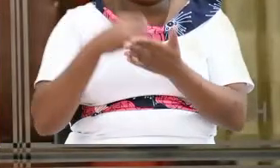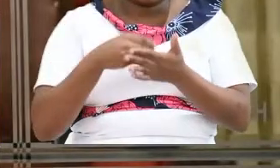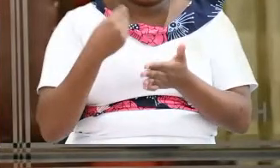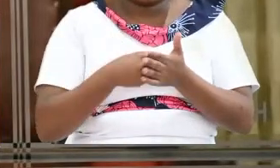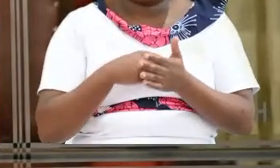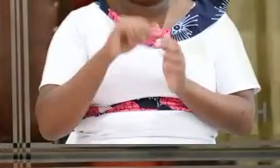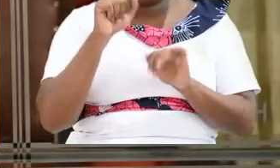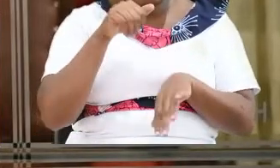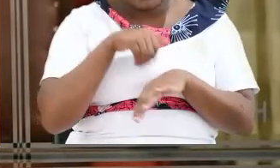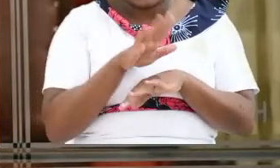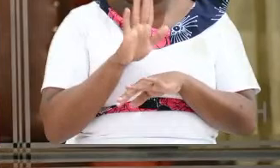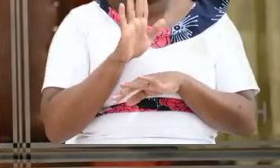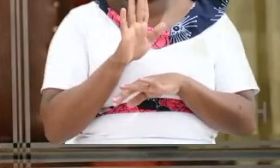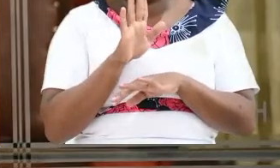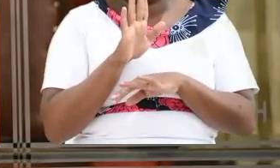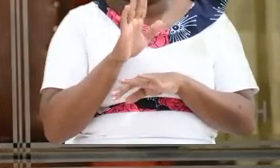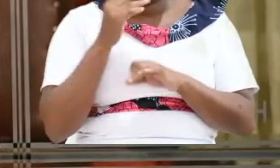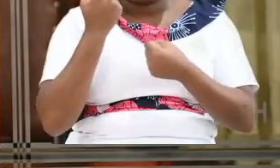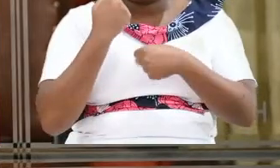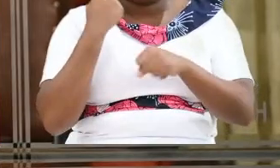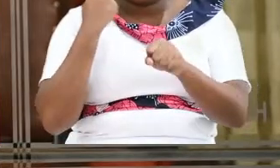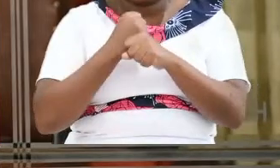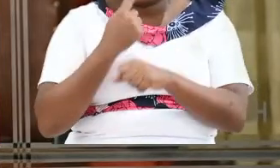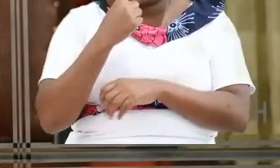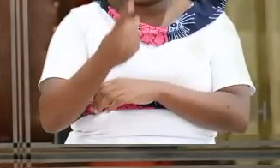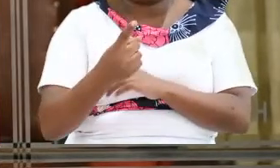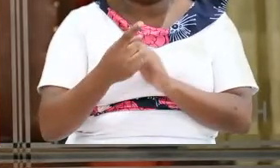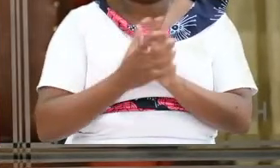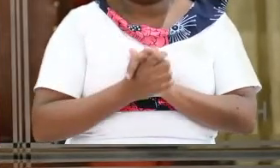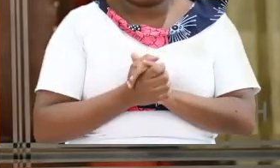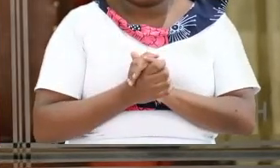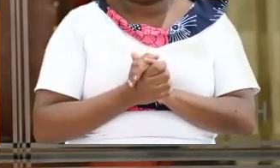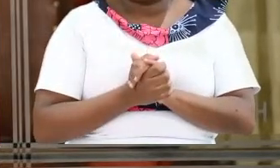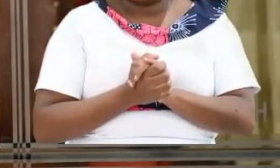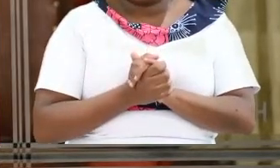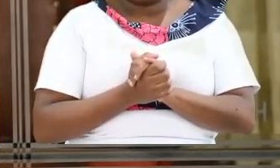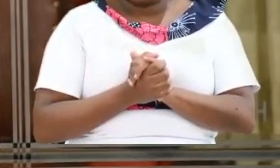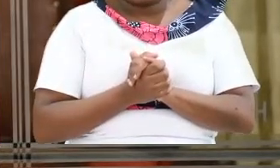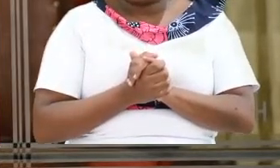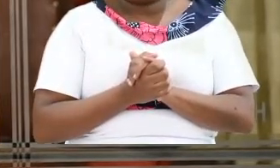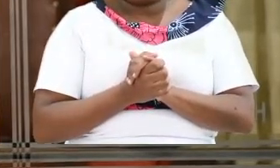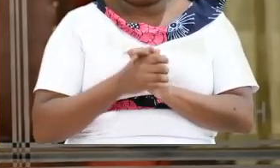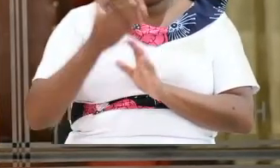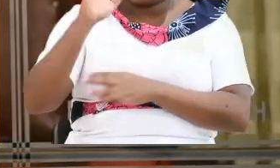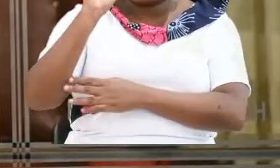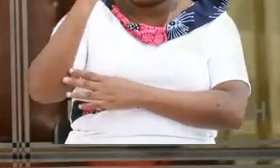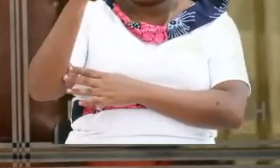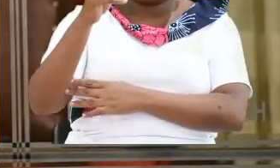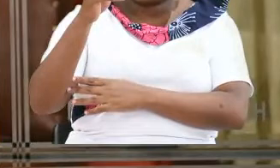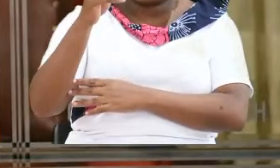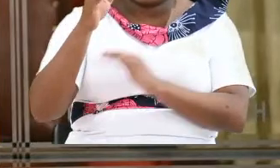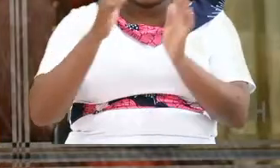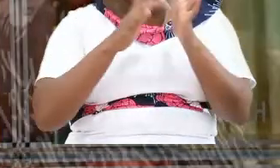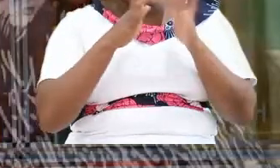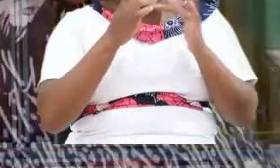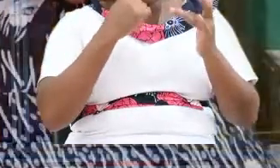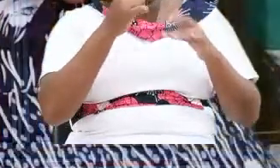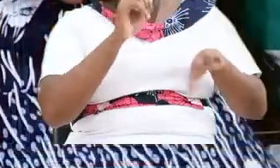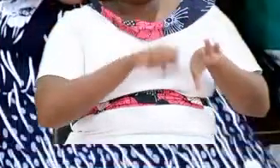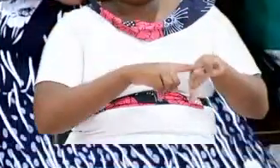Transfer. Na tukifanya hivyo kwa sababu tutakuwa tukifanya mapenzi ya Mungu. Yesu akasema, nilikuwa